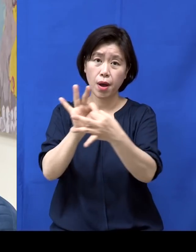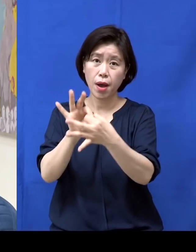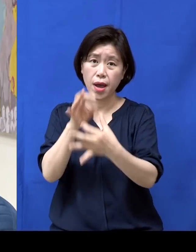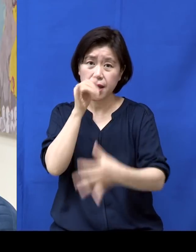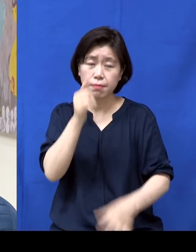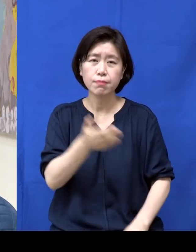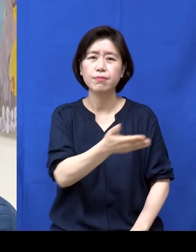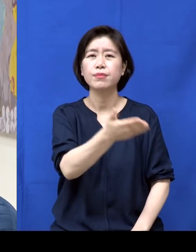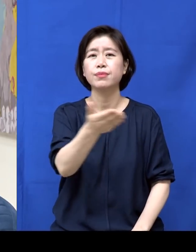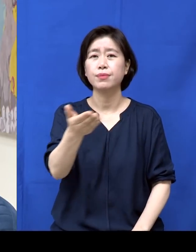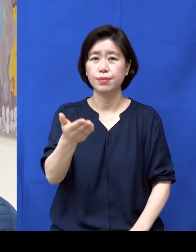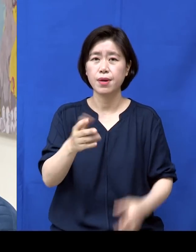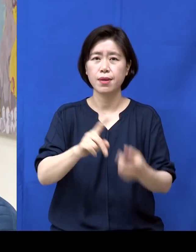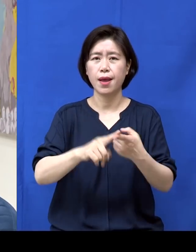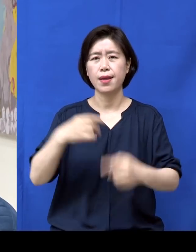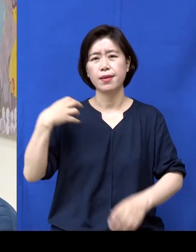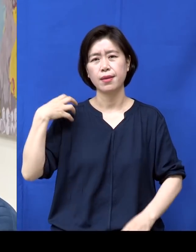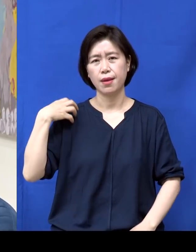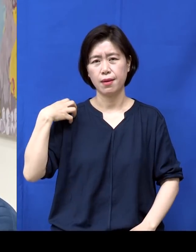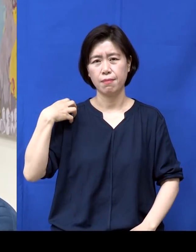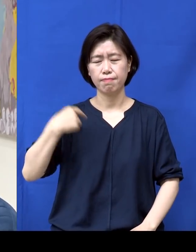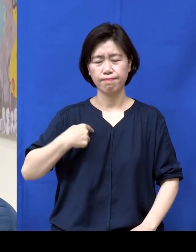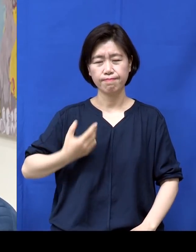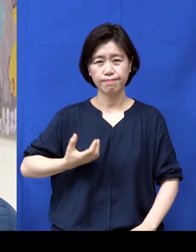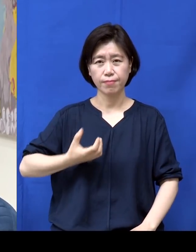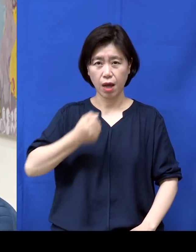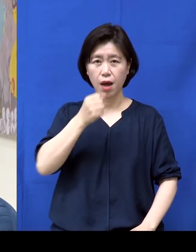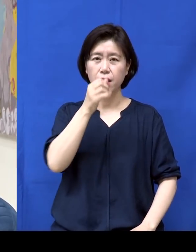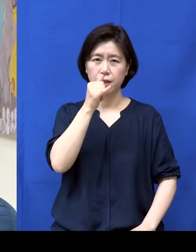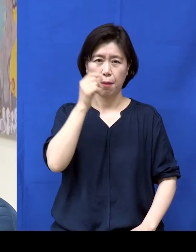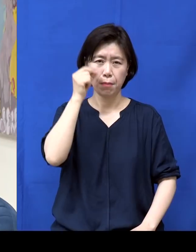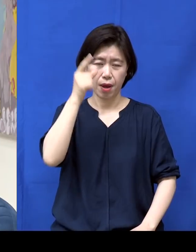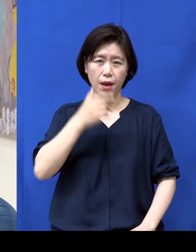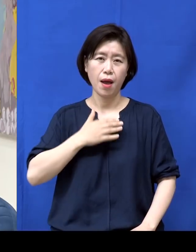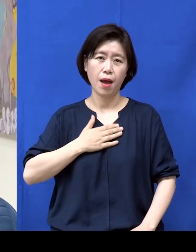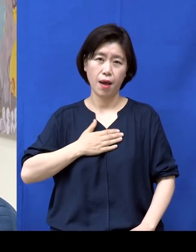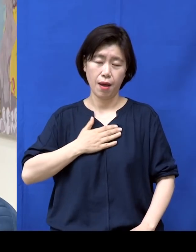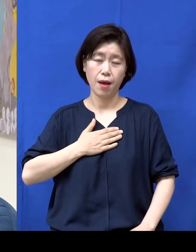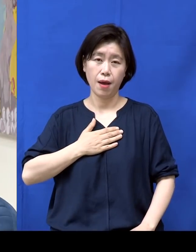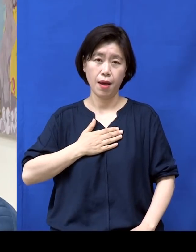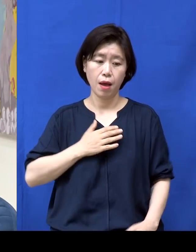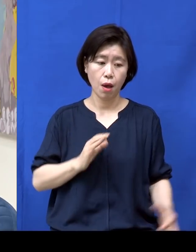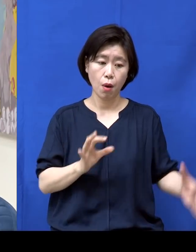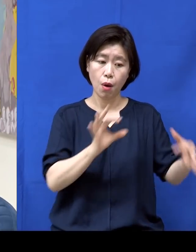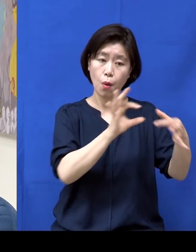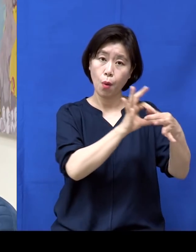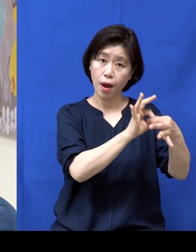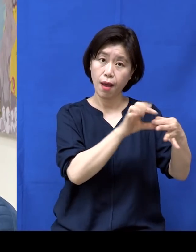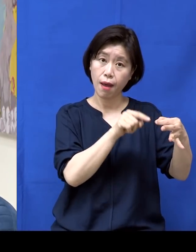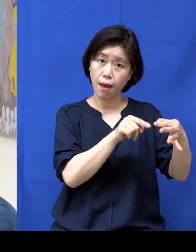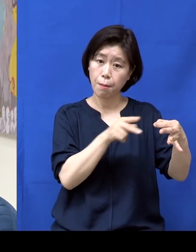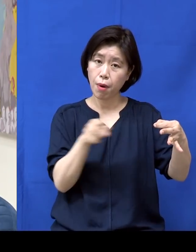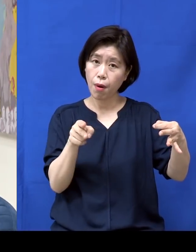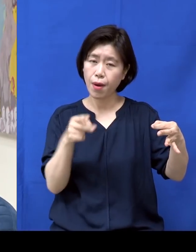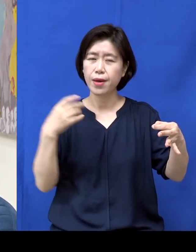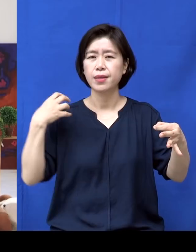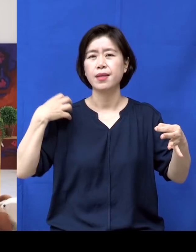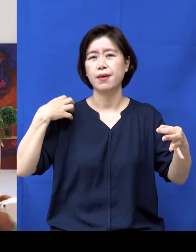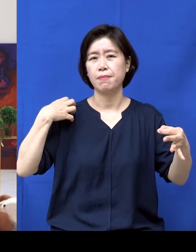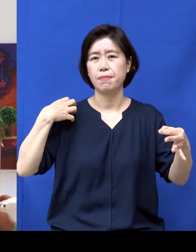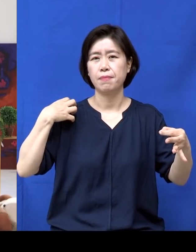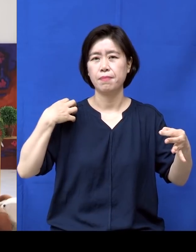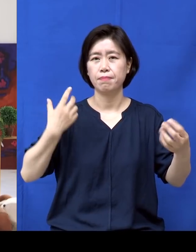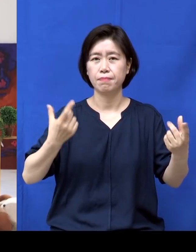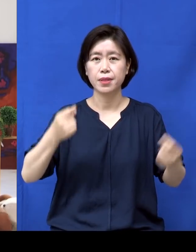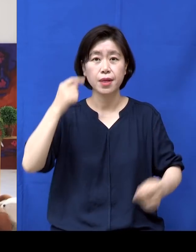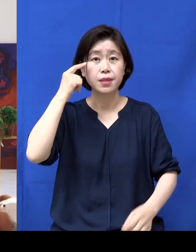모종의 책임을 내가 지고 있다. 관계를 맺는다라는 건 무언가 책임을 지고 있다라는 생각을 갖게 된 거예요.